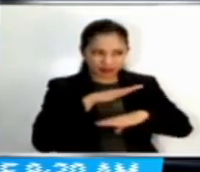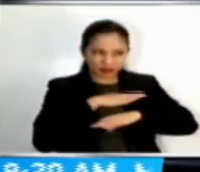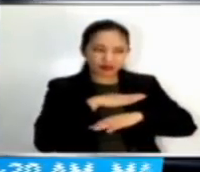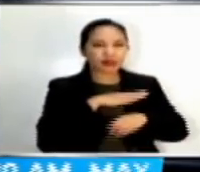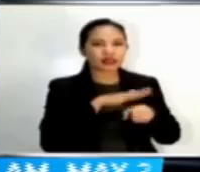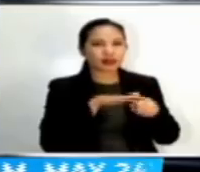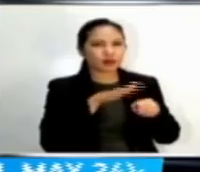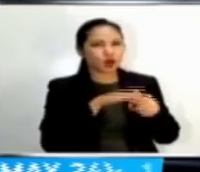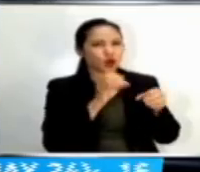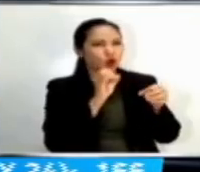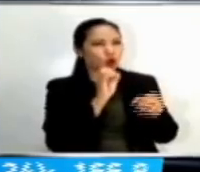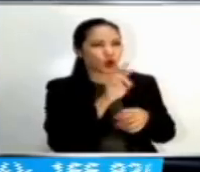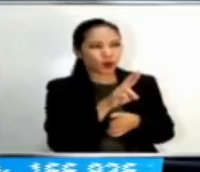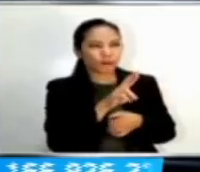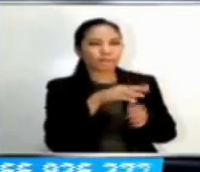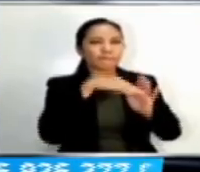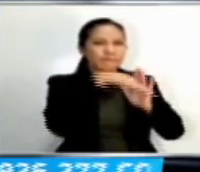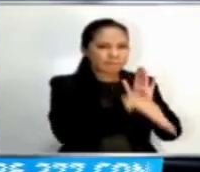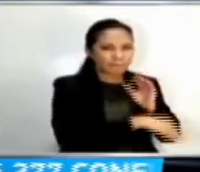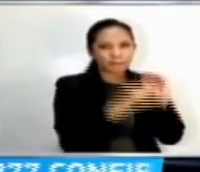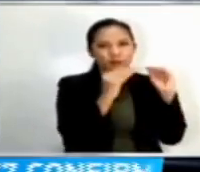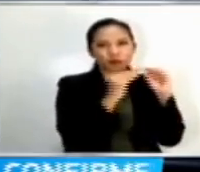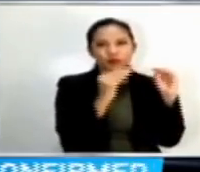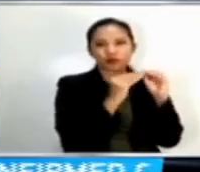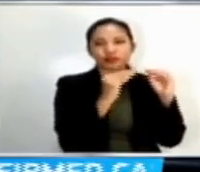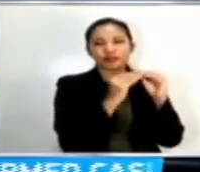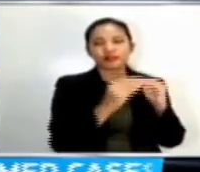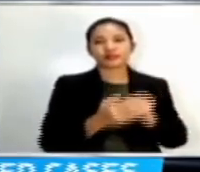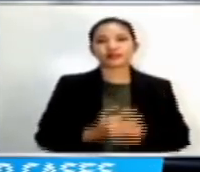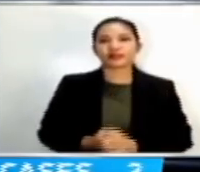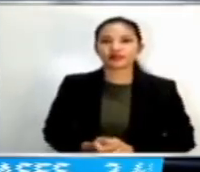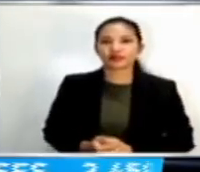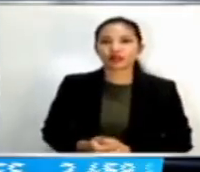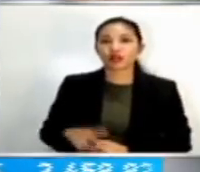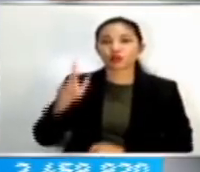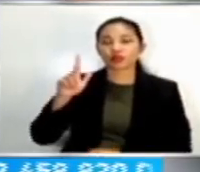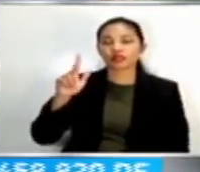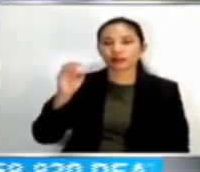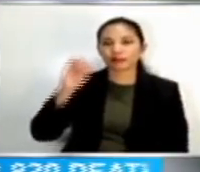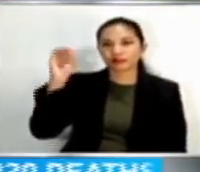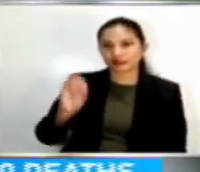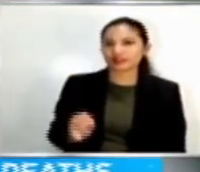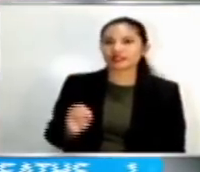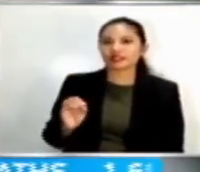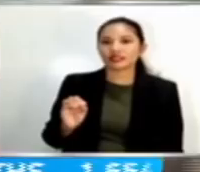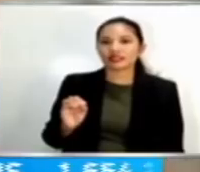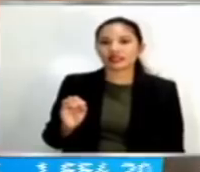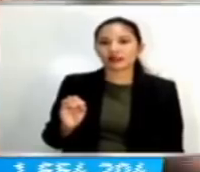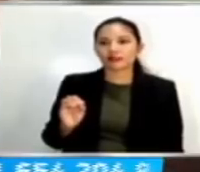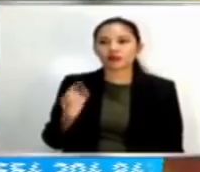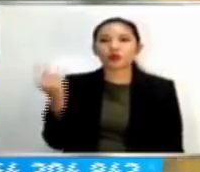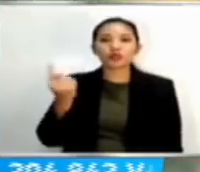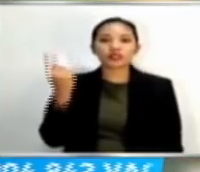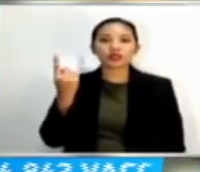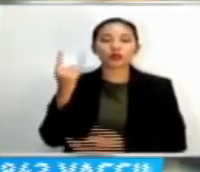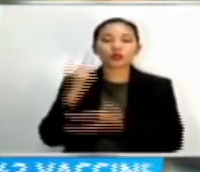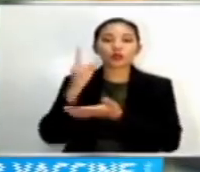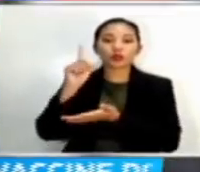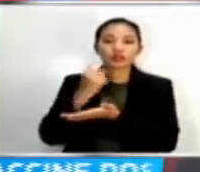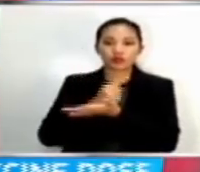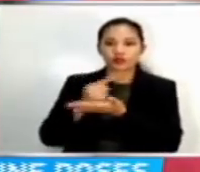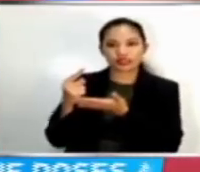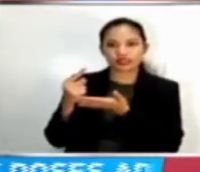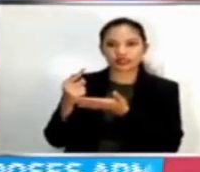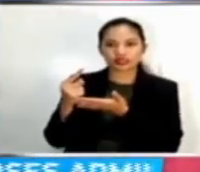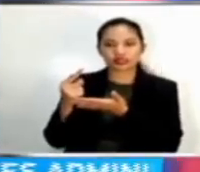yung haba ng lockdown natin? Well, yung 23% ano lang yan, 1 week growth rate lang yan. So kumpara lang yan sa nakaraan na